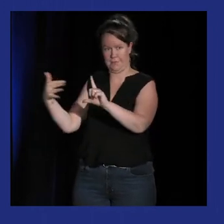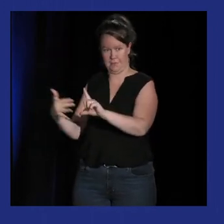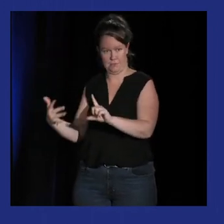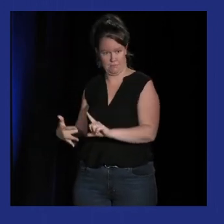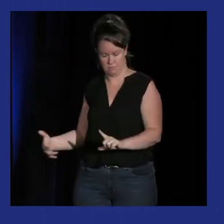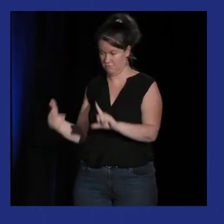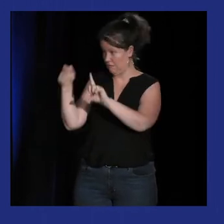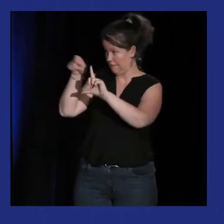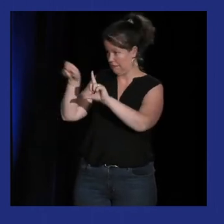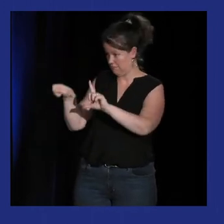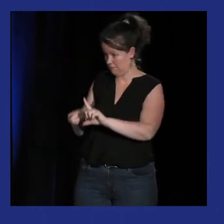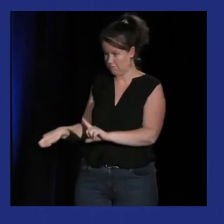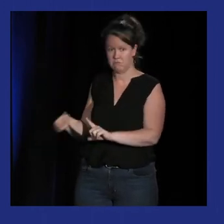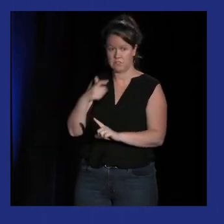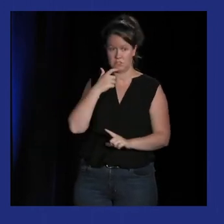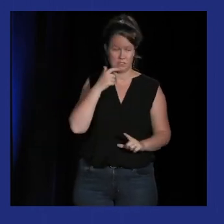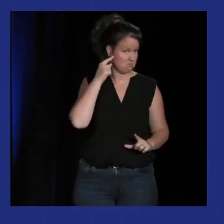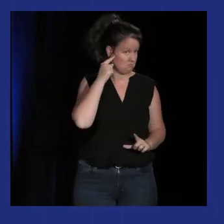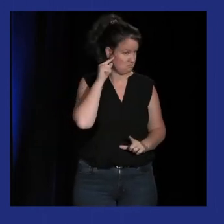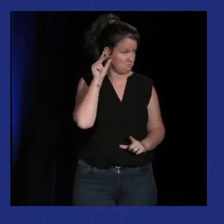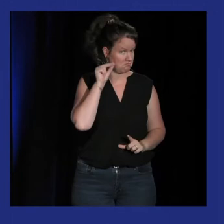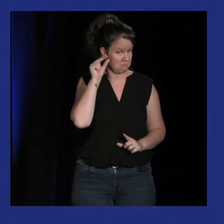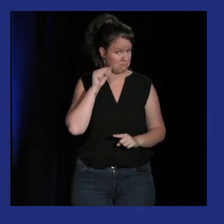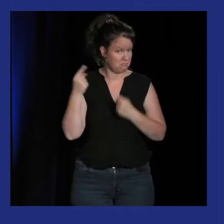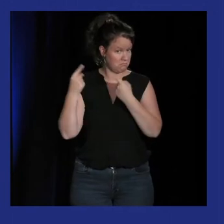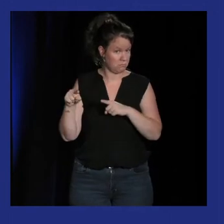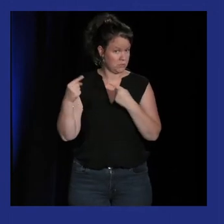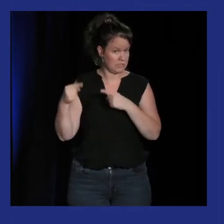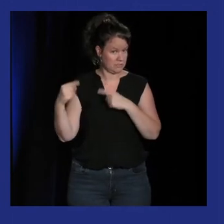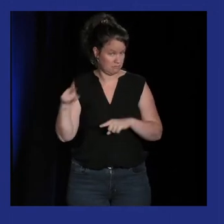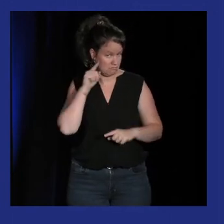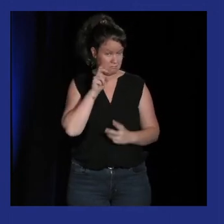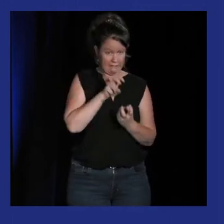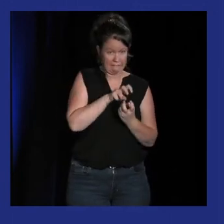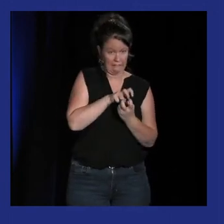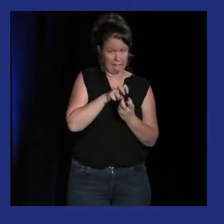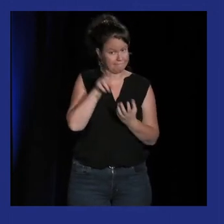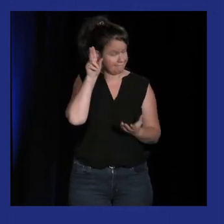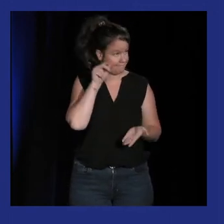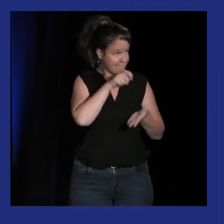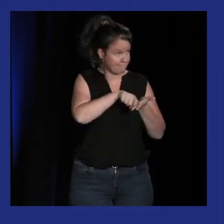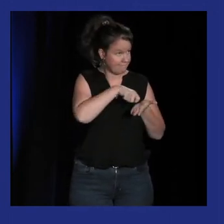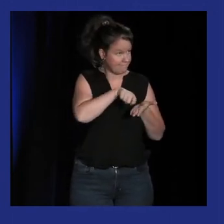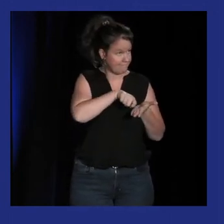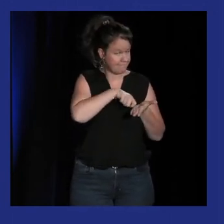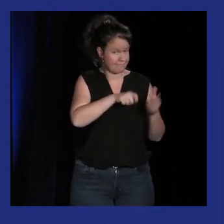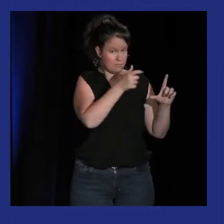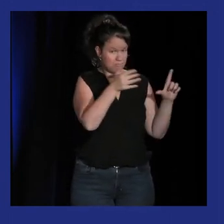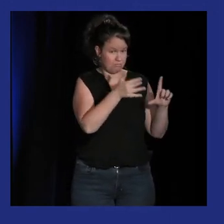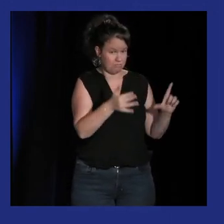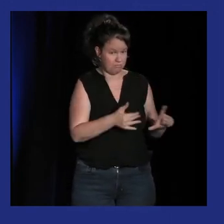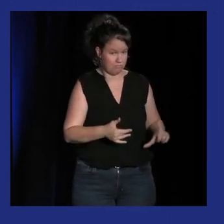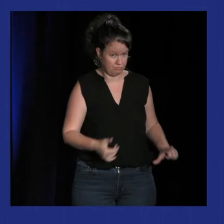avec ses oreilles et son stylo va littéralement retranscrire la musique comme une dictée pour ensuite être édité